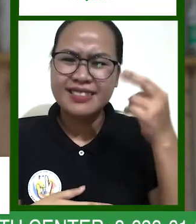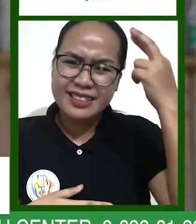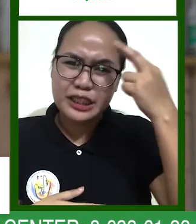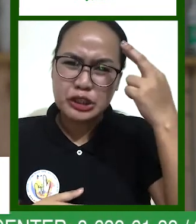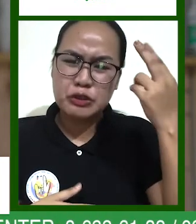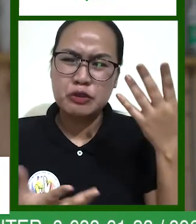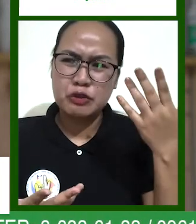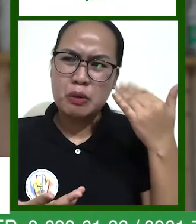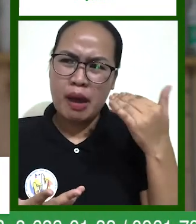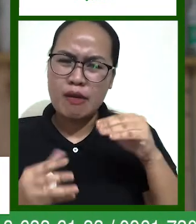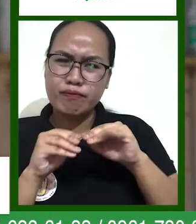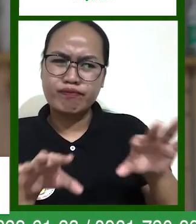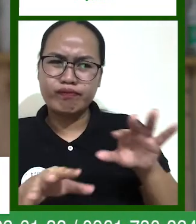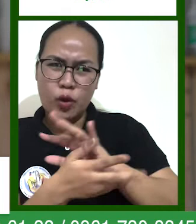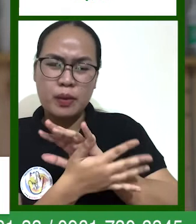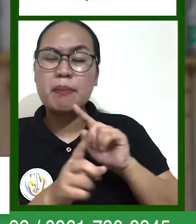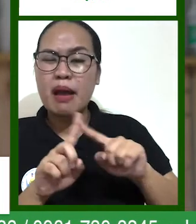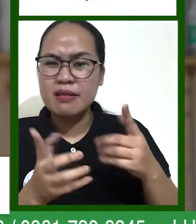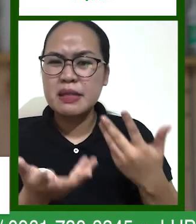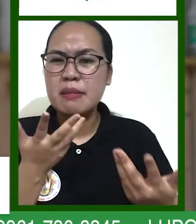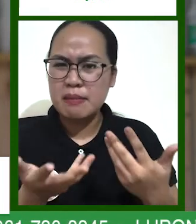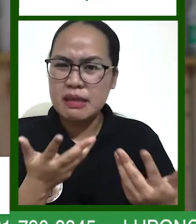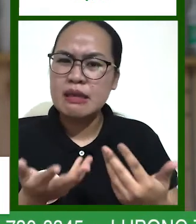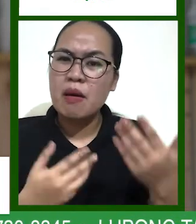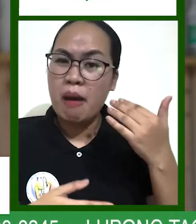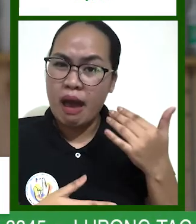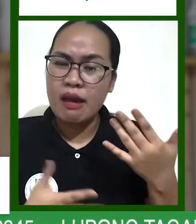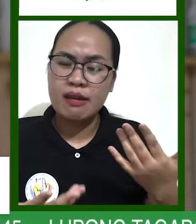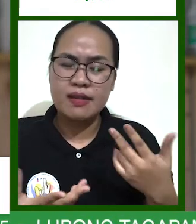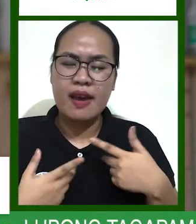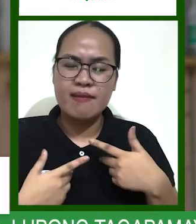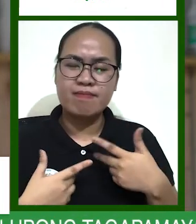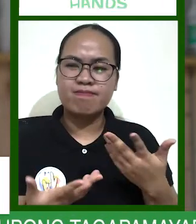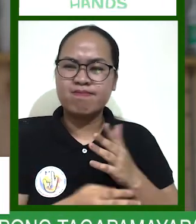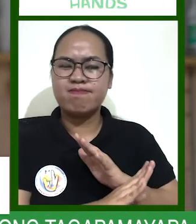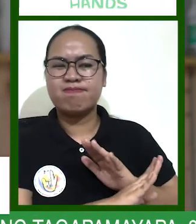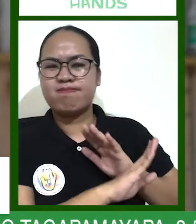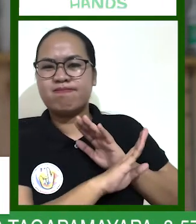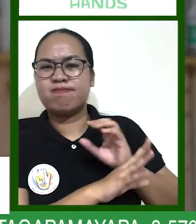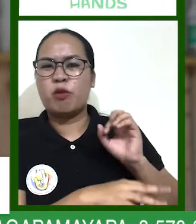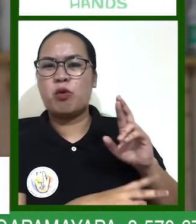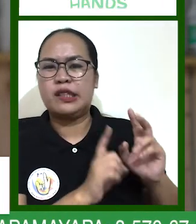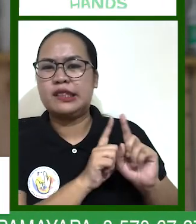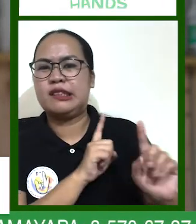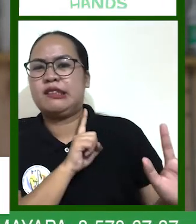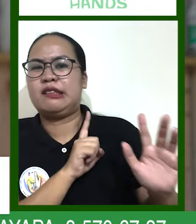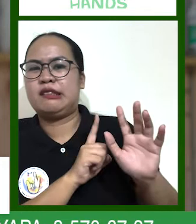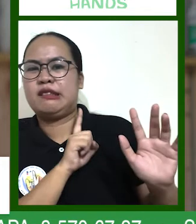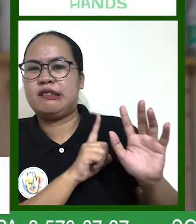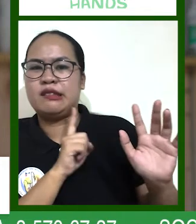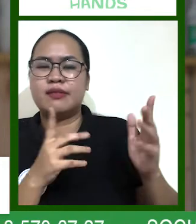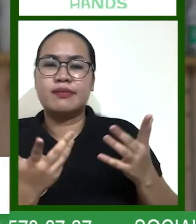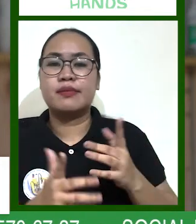isang ambag po yan. Yung pag-iwas-iwas natin, di ba? Yung alam natin na pag mga matataong lugar, pag-iwas natin sa mga ganun, di ba? Isang